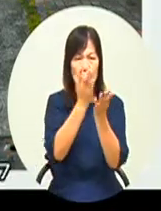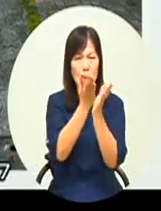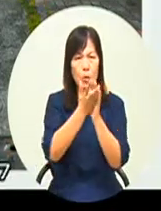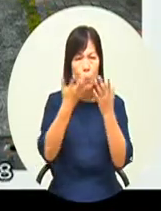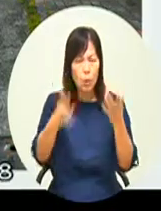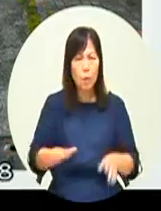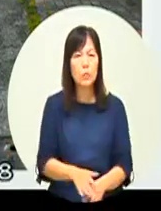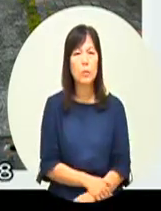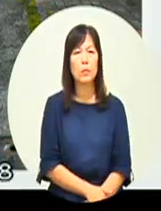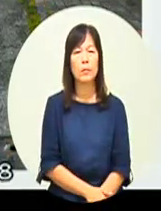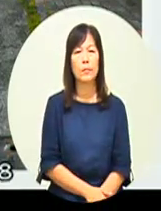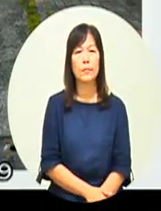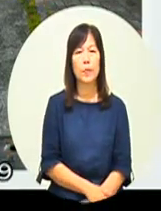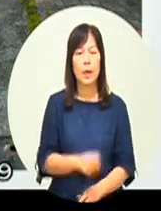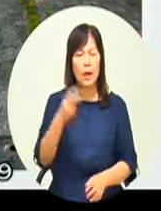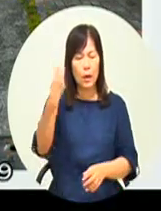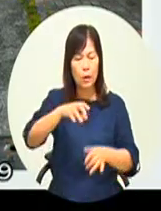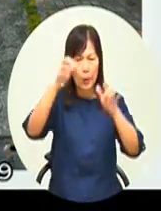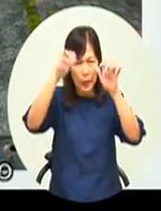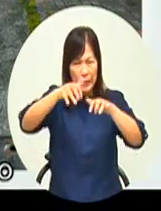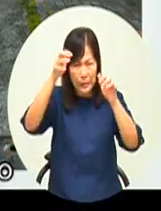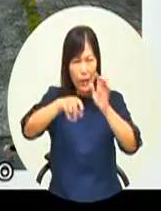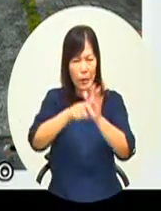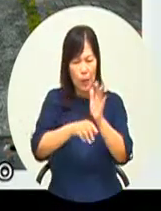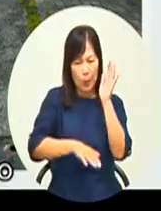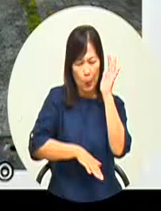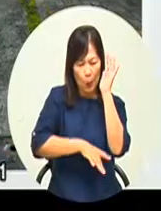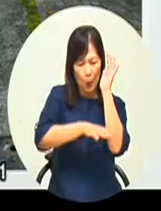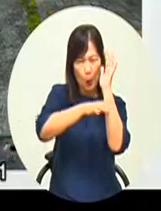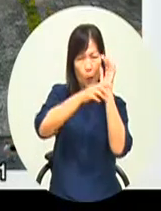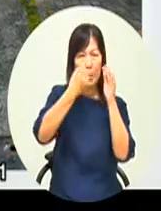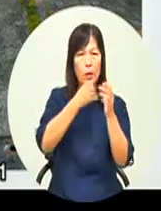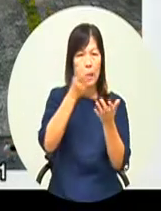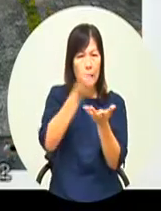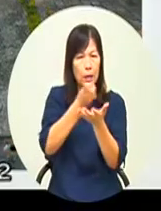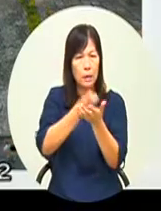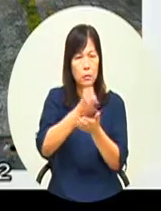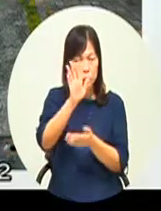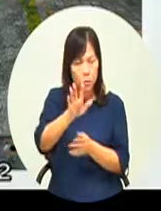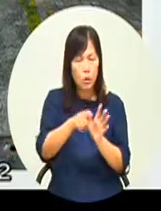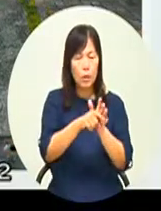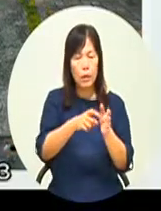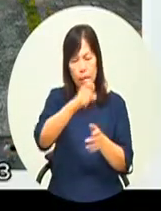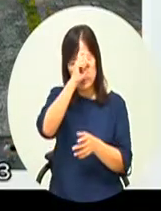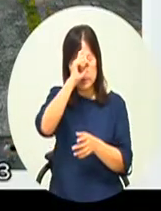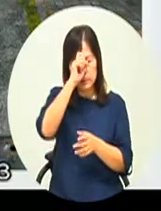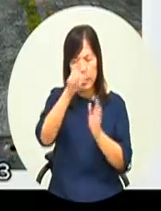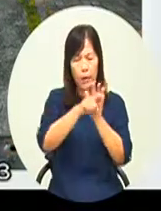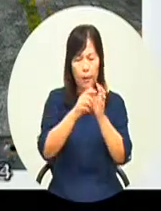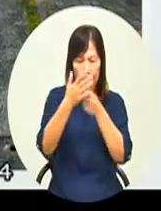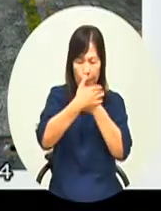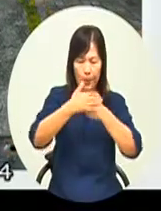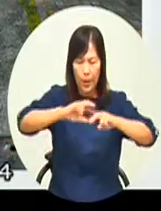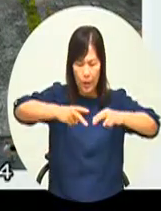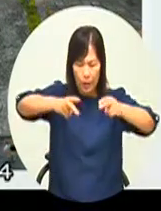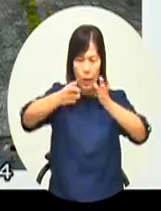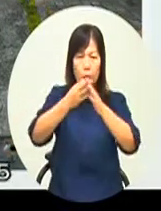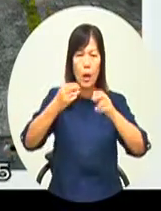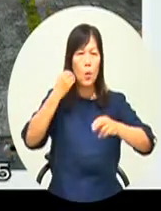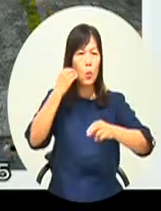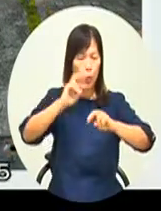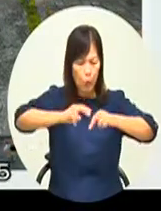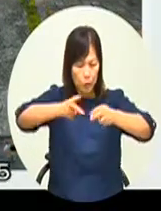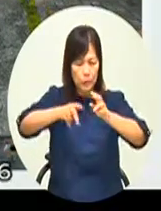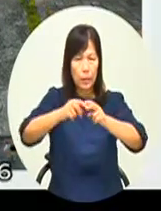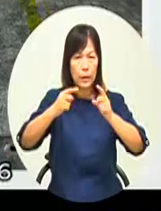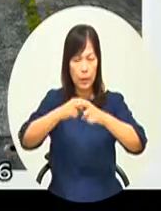我们的这个下雨的时候积水很严重，那也希望能够好好的去做一个维护，该修理的一个人